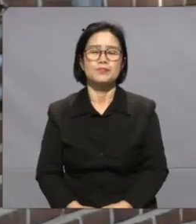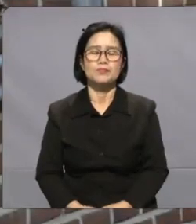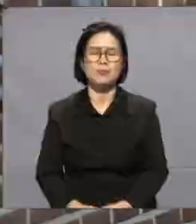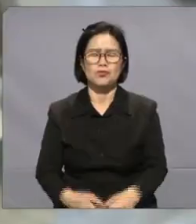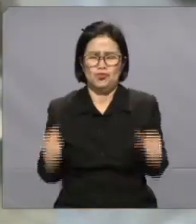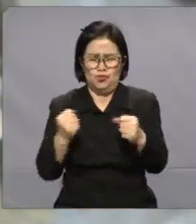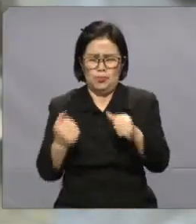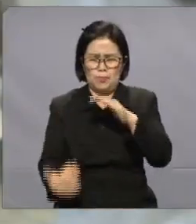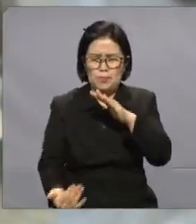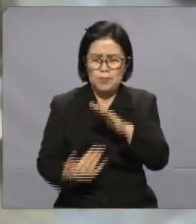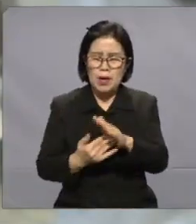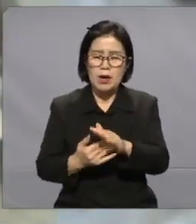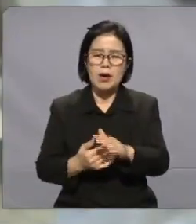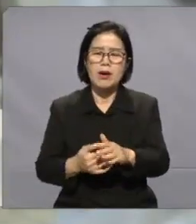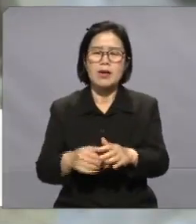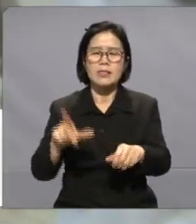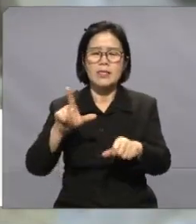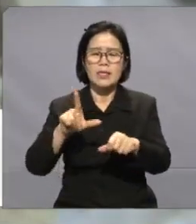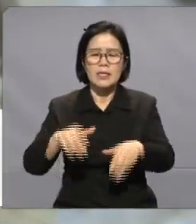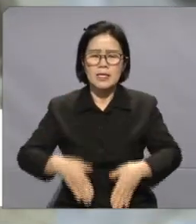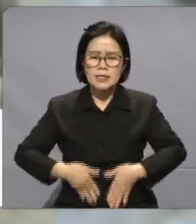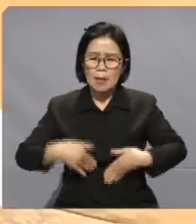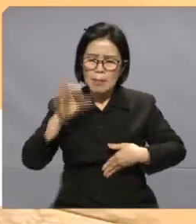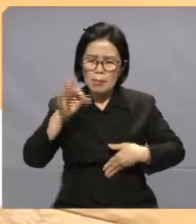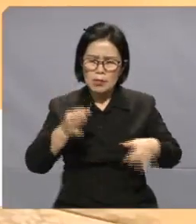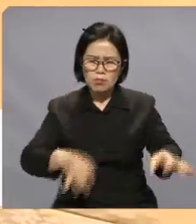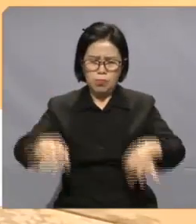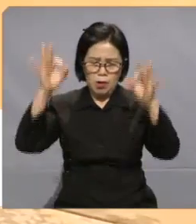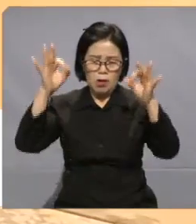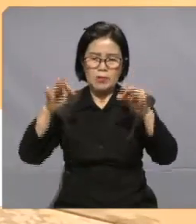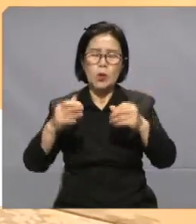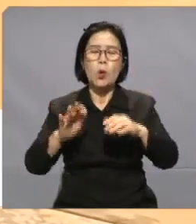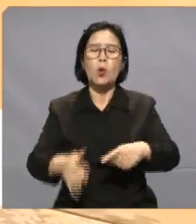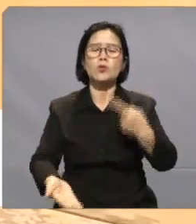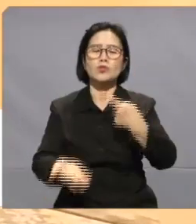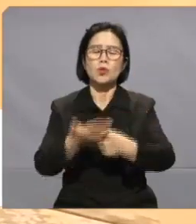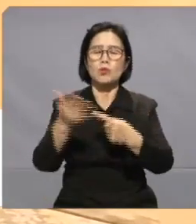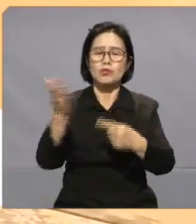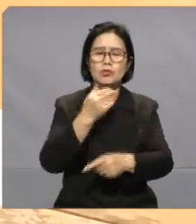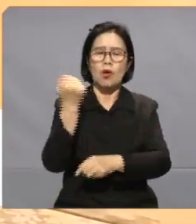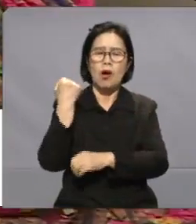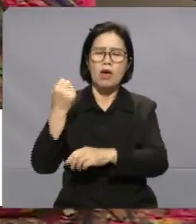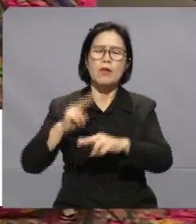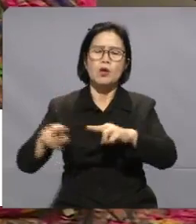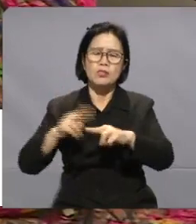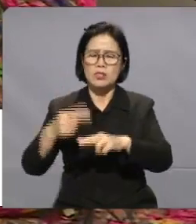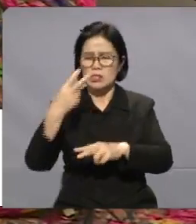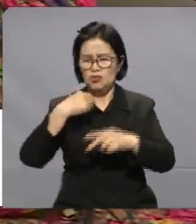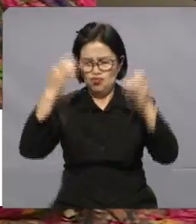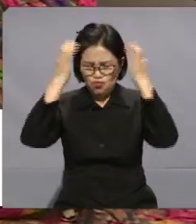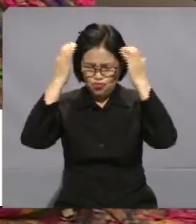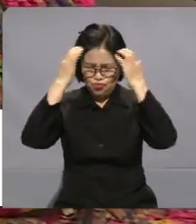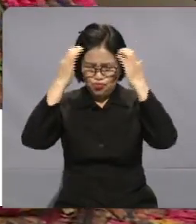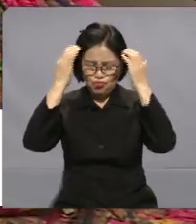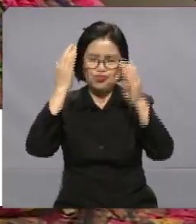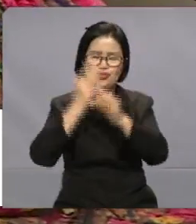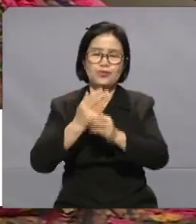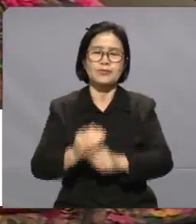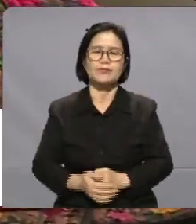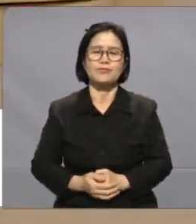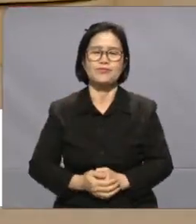초강력 한파에 급격하게 치솟은 남방비까지 올 초부터 에너지 이중고를 겪고 있습니다 주어서